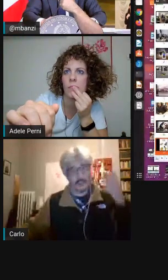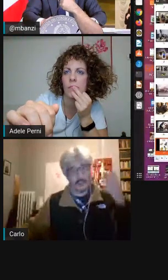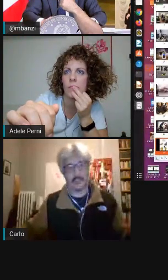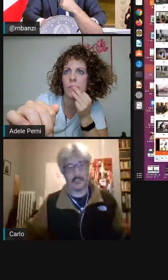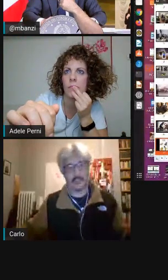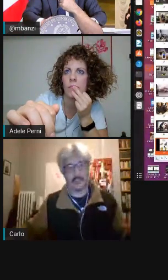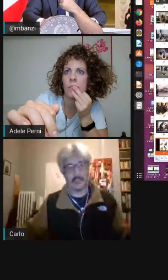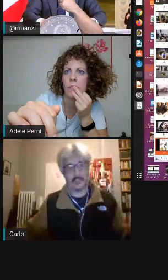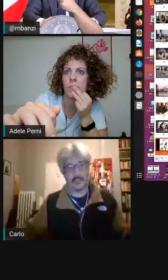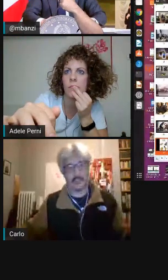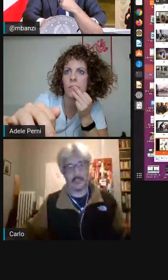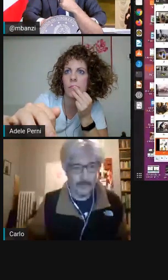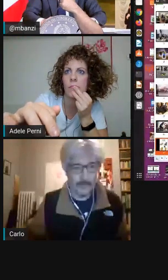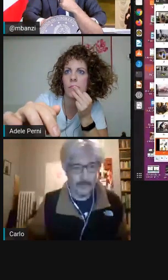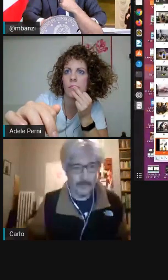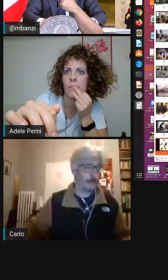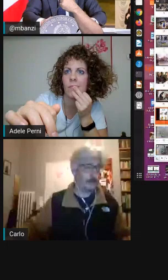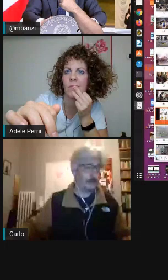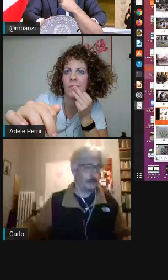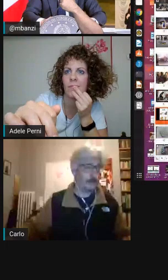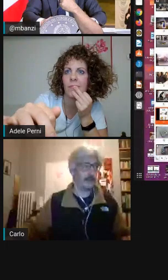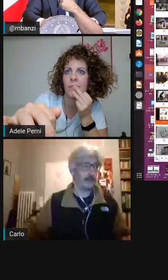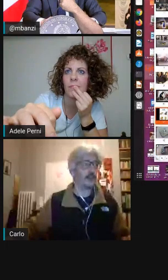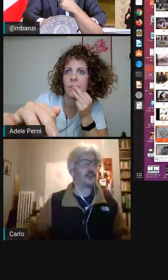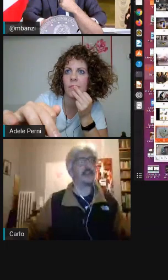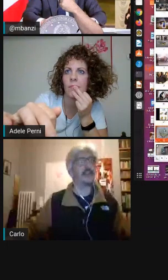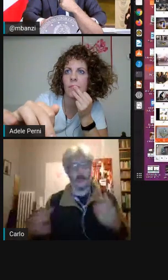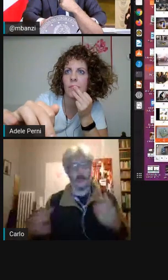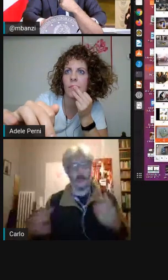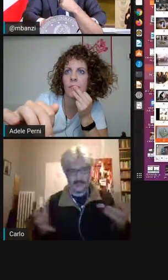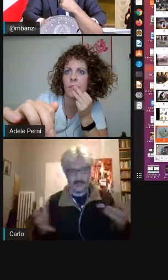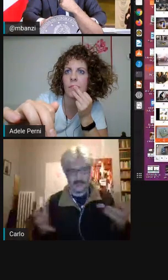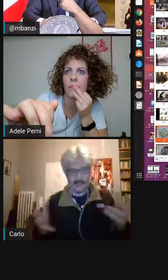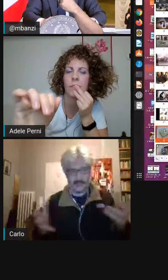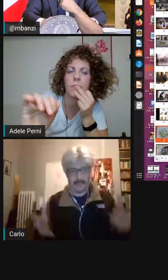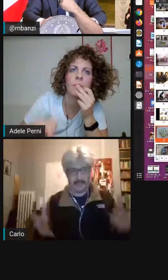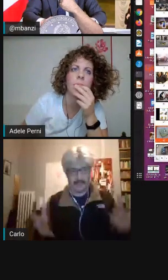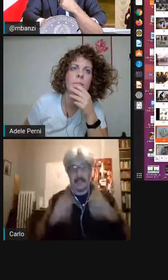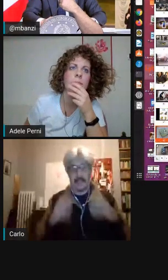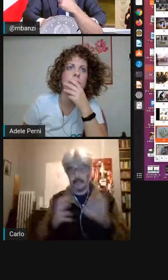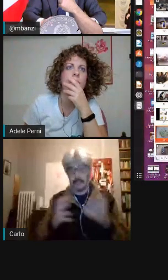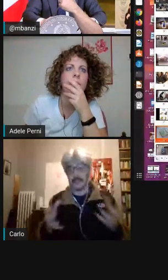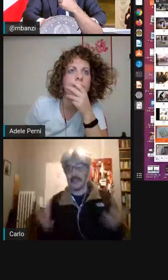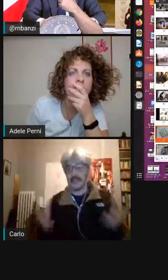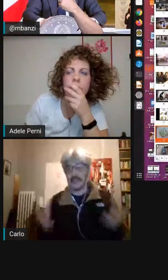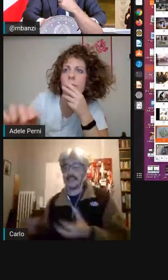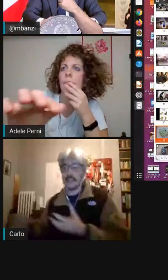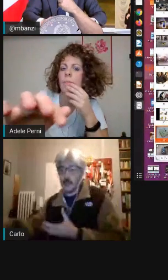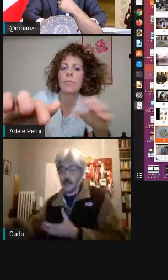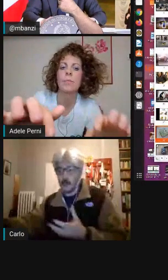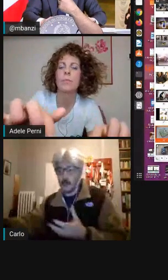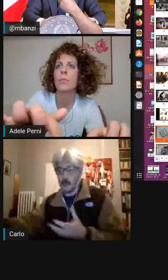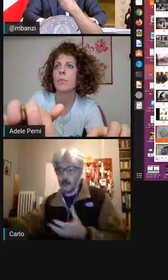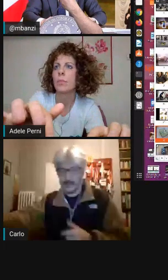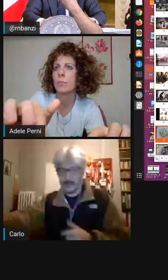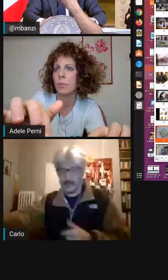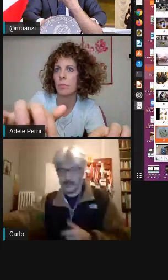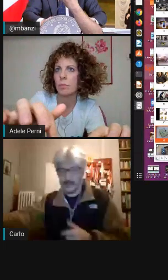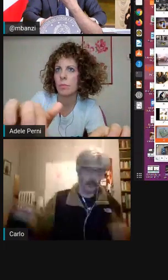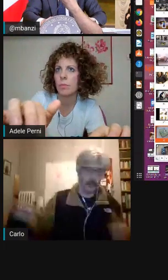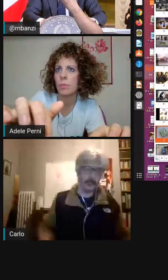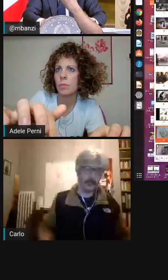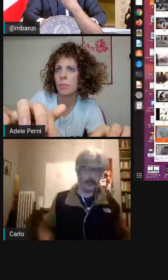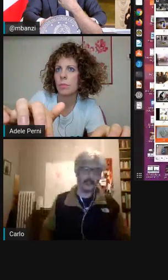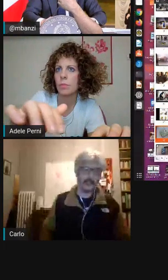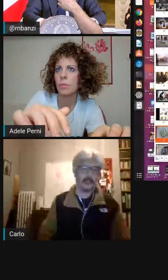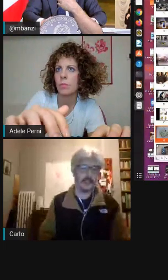lavorato sul cibo vado un po' veloce e poi arriviamo anche al che d'Arduino che per noi anzi noi in realtà da quello partimmo noi